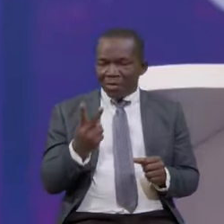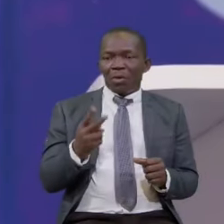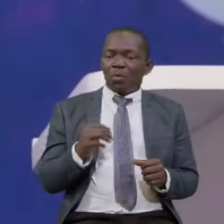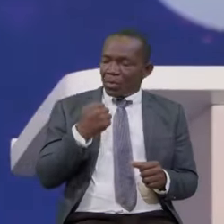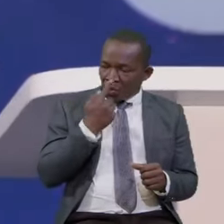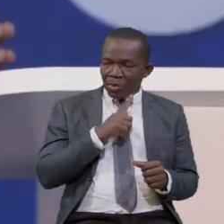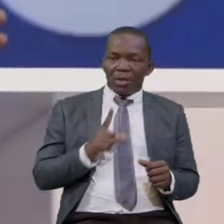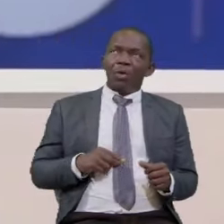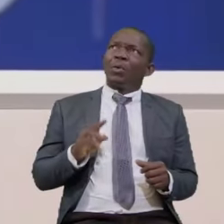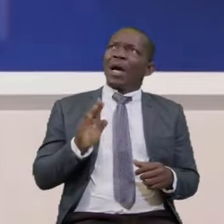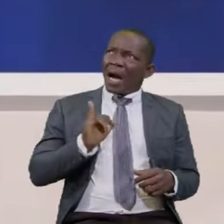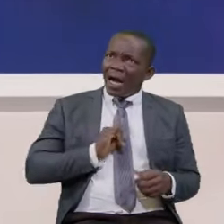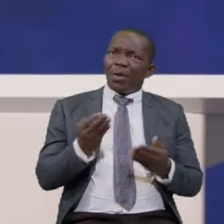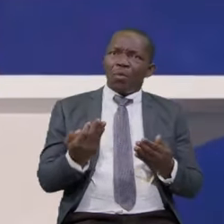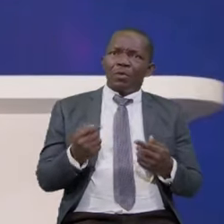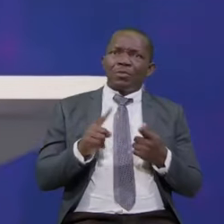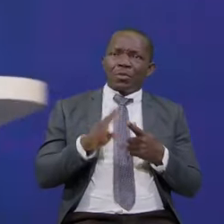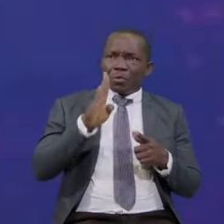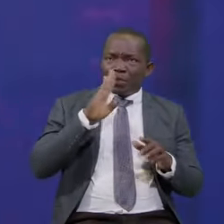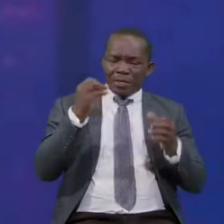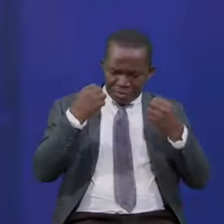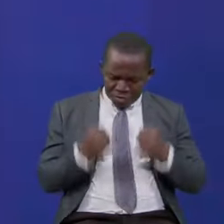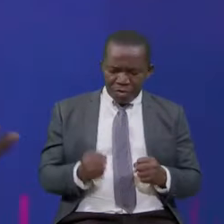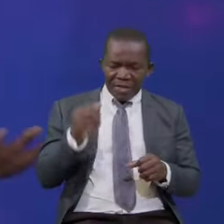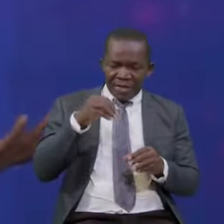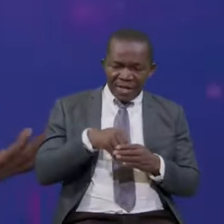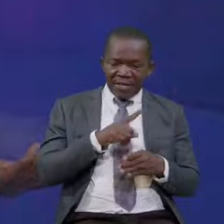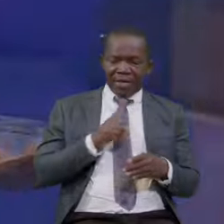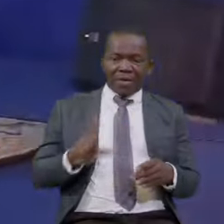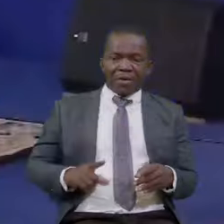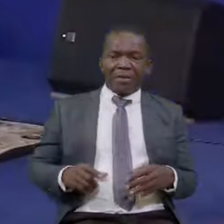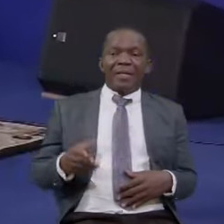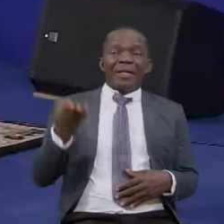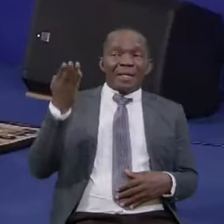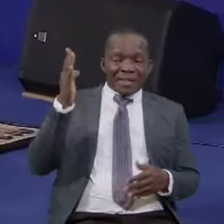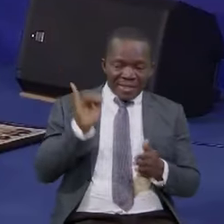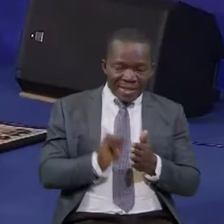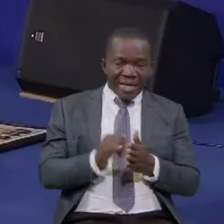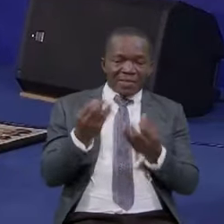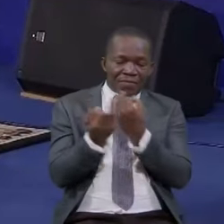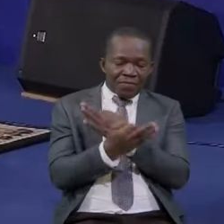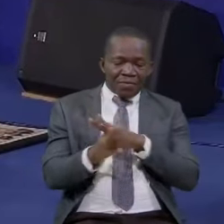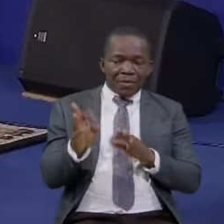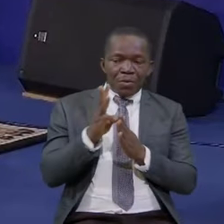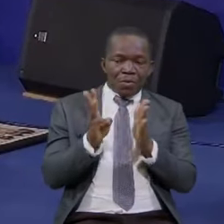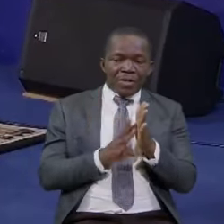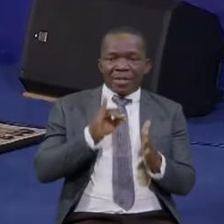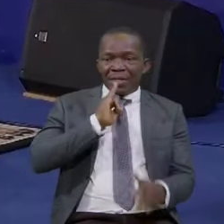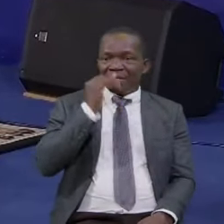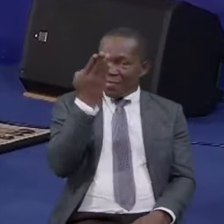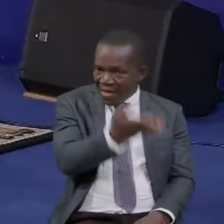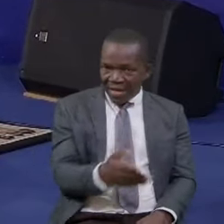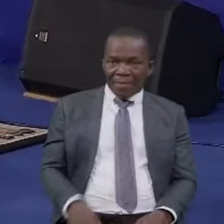Seigneur notre libre arbitra met en jeu maintenant si quelqu'un veut pêcher il a le libre arbitre pour le